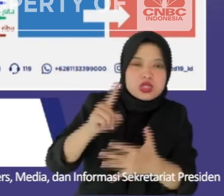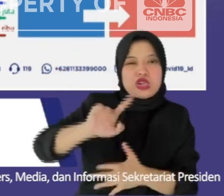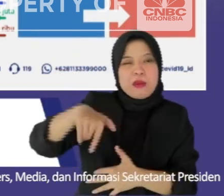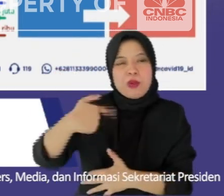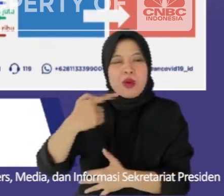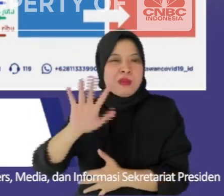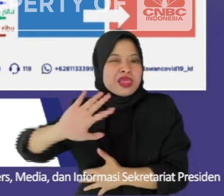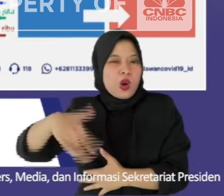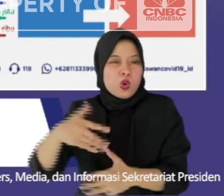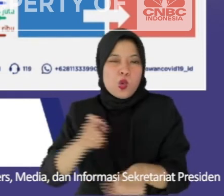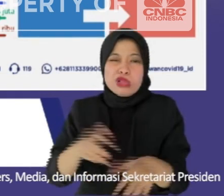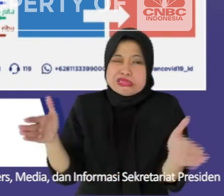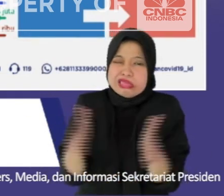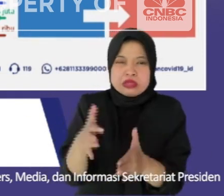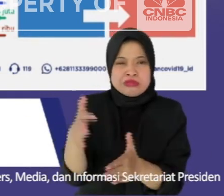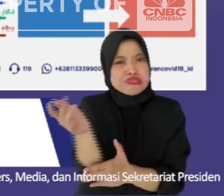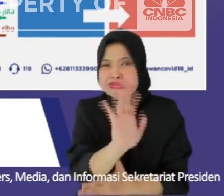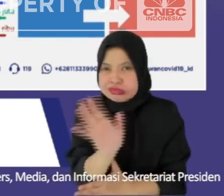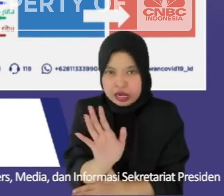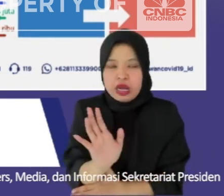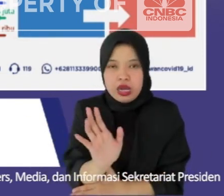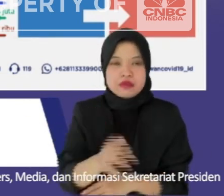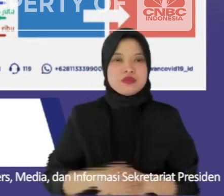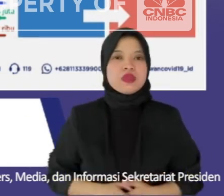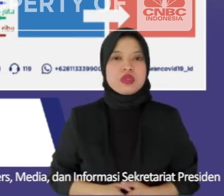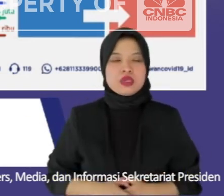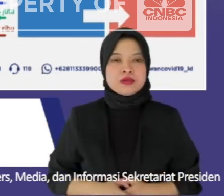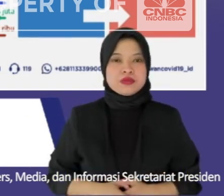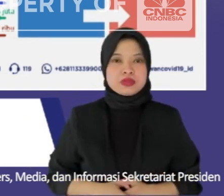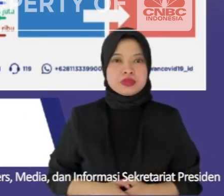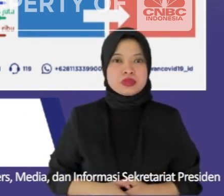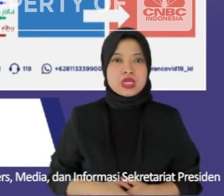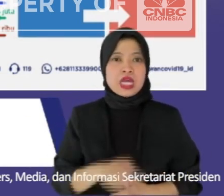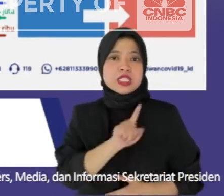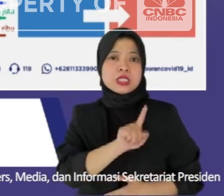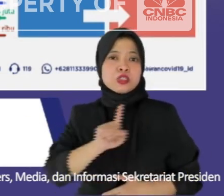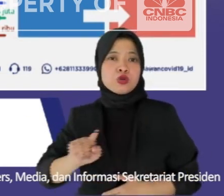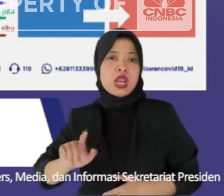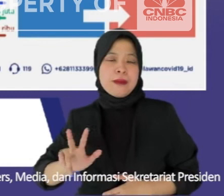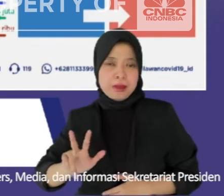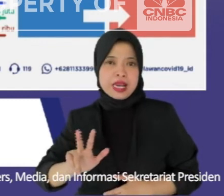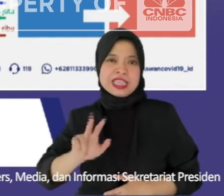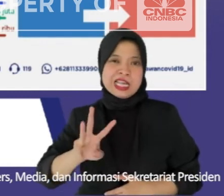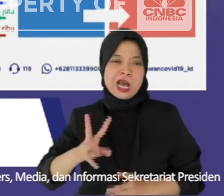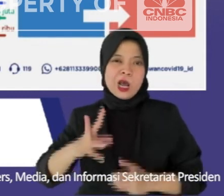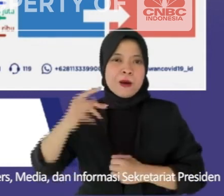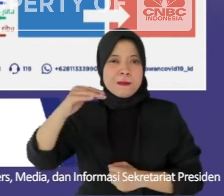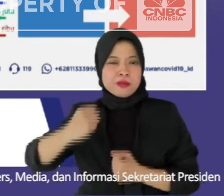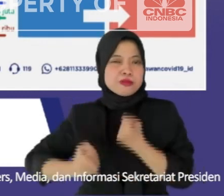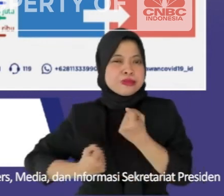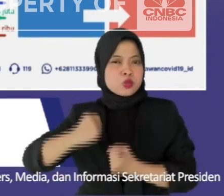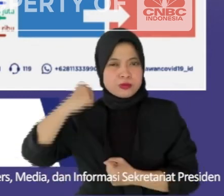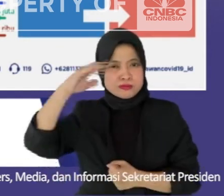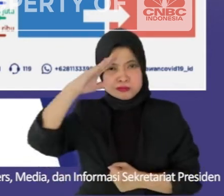bukanlah waktu yang singkat Hai 118000 883 pejuang bangsa